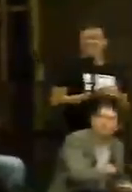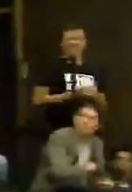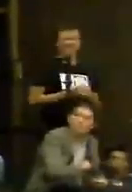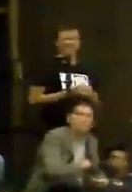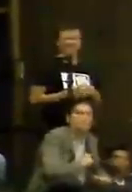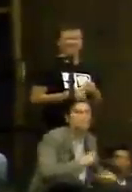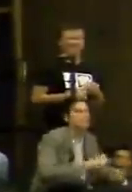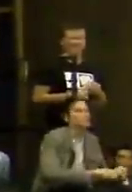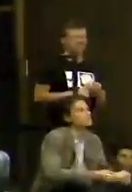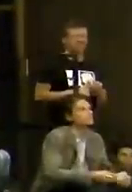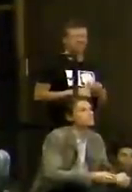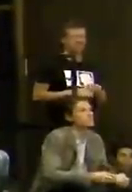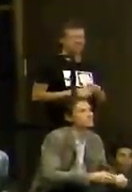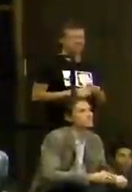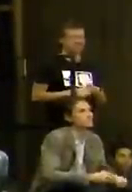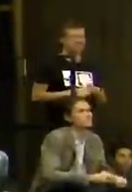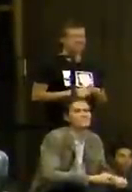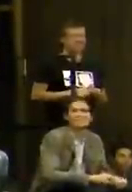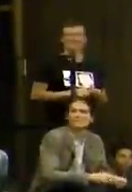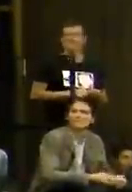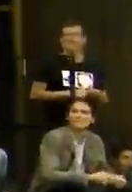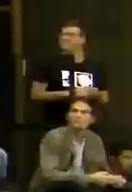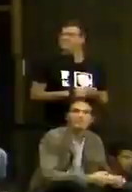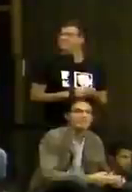Il n'y a pas de questions. Allez, hop là.